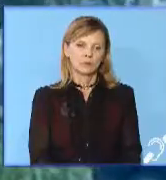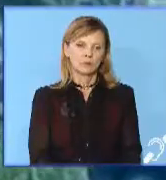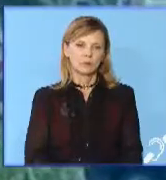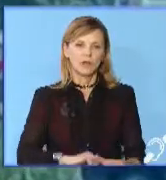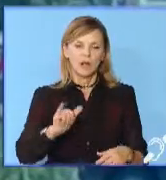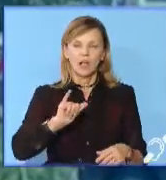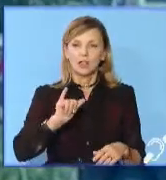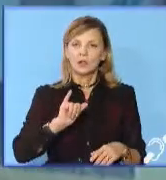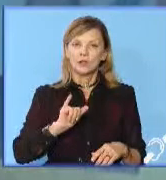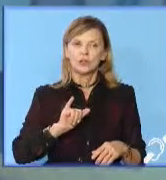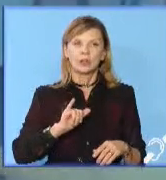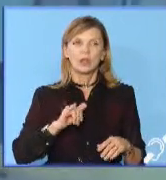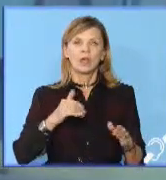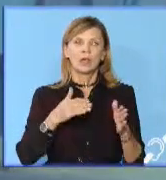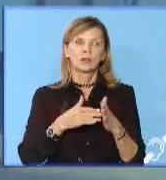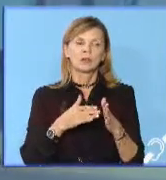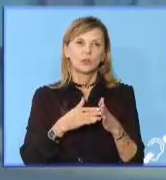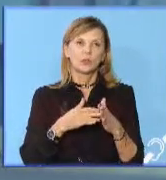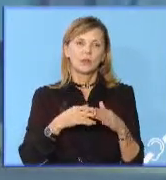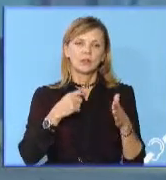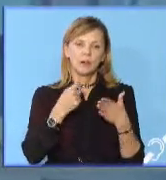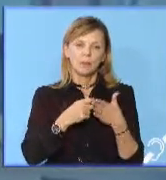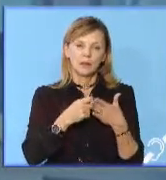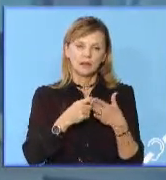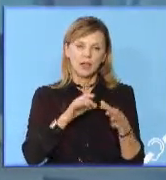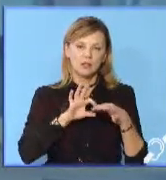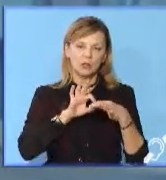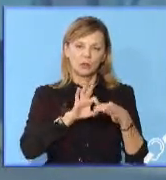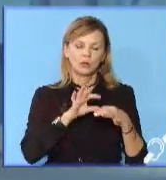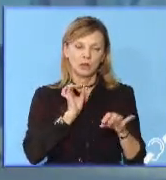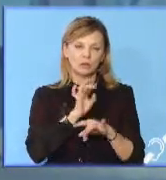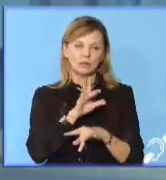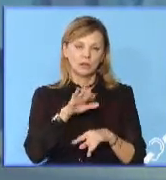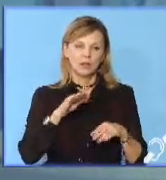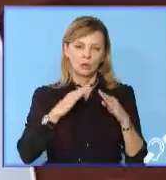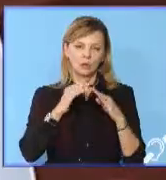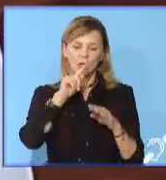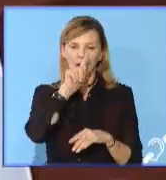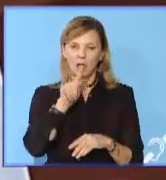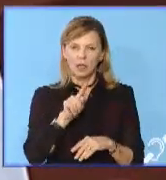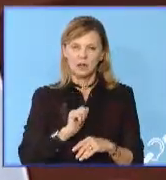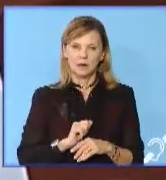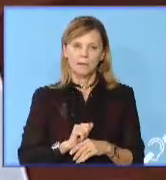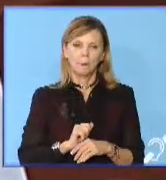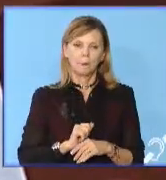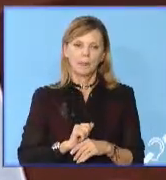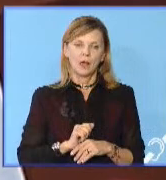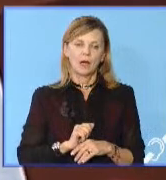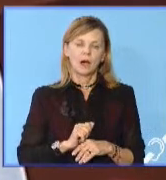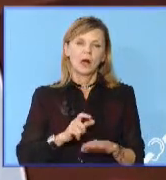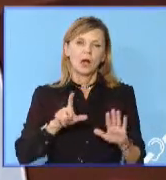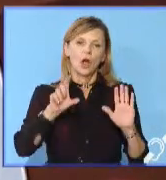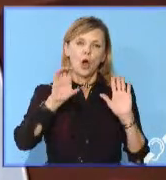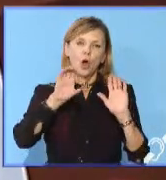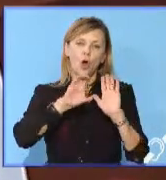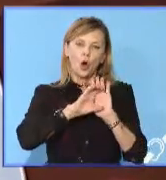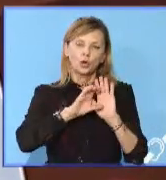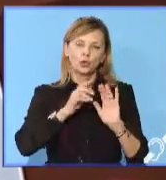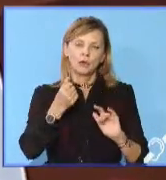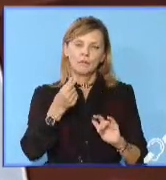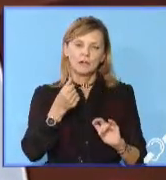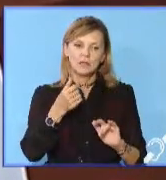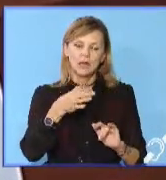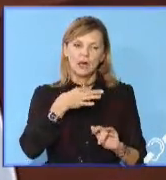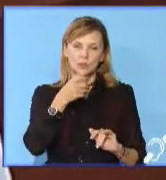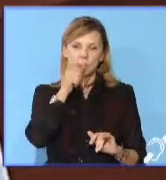Cine suportă costurile în cazul unui contract de vânzare a unei locuințe? Bun, conform codului fiscal,